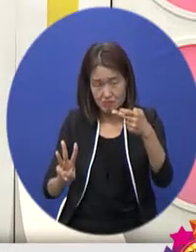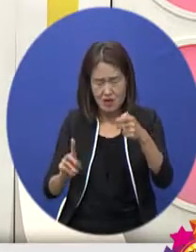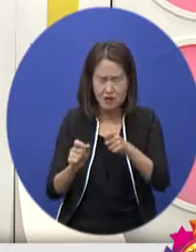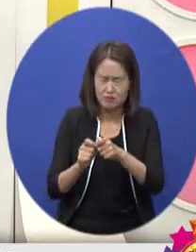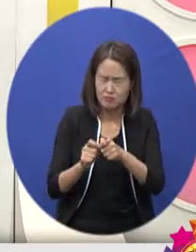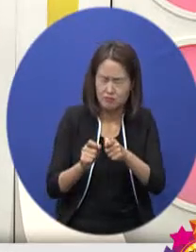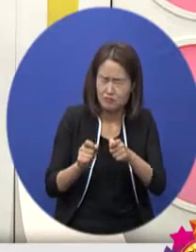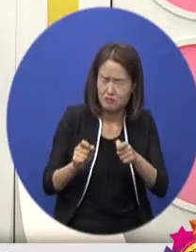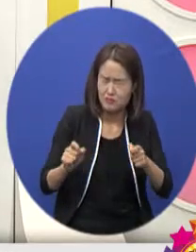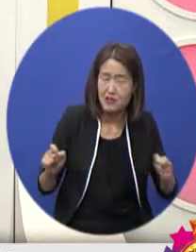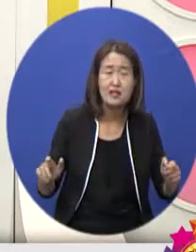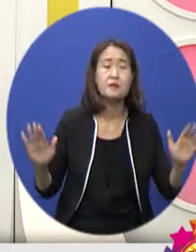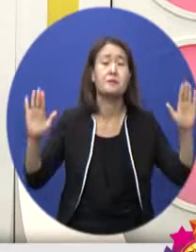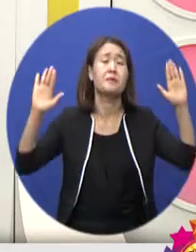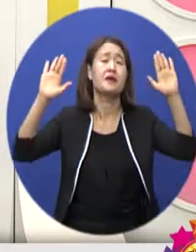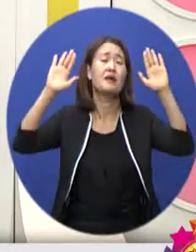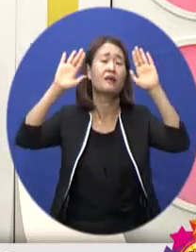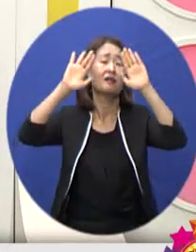작은 밤을